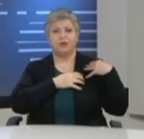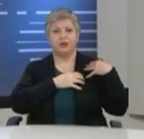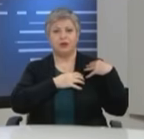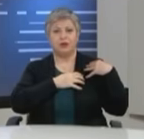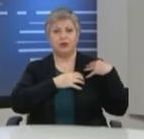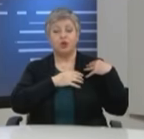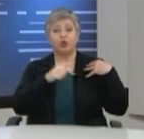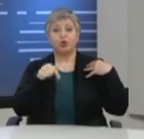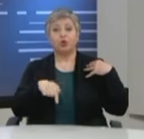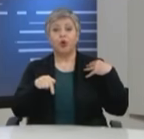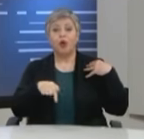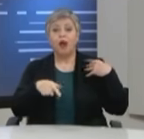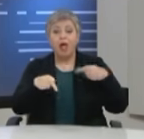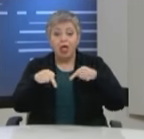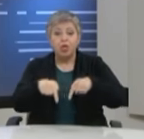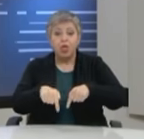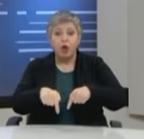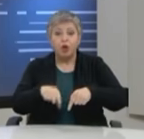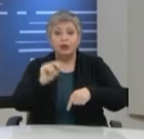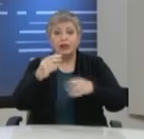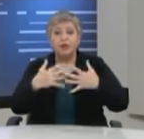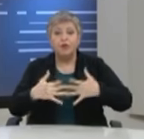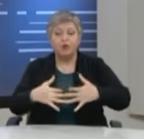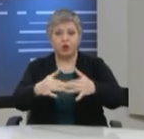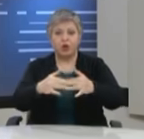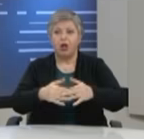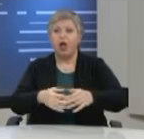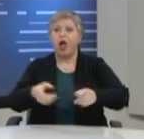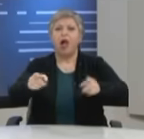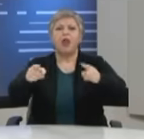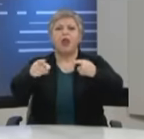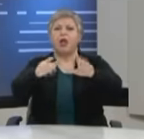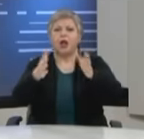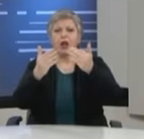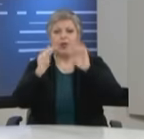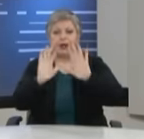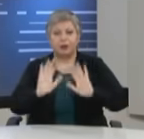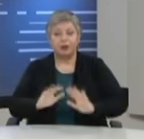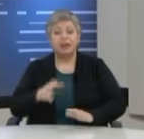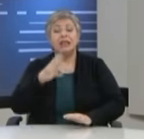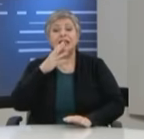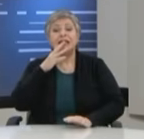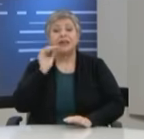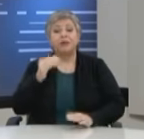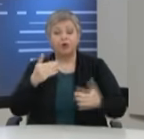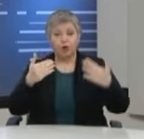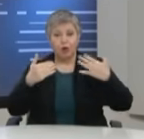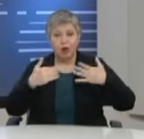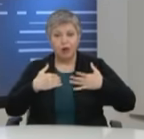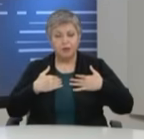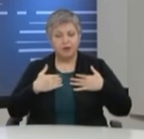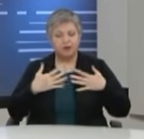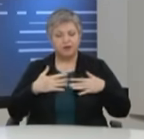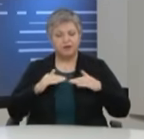εδώ, όχι αλλού. Και γι' αυτό και η Νέα Δημοκρατία, με απόλυτα ήσυχη τη